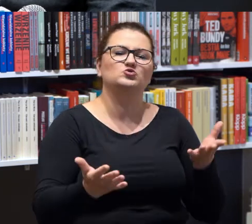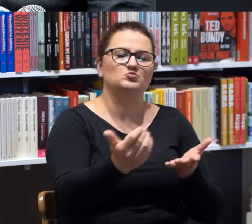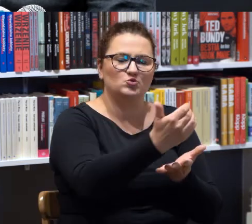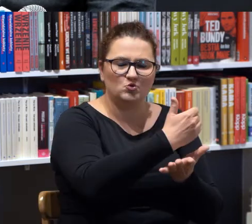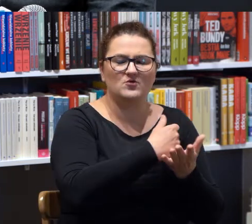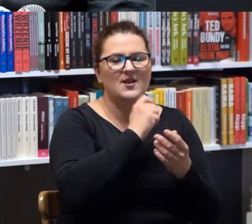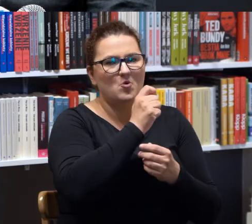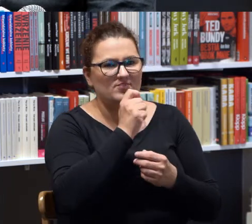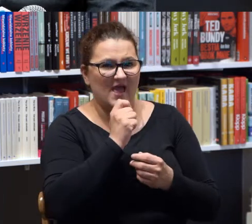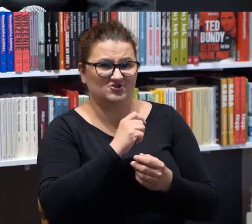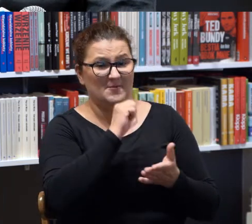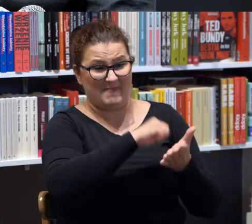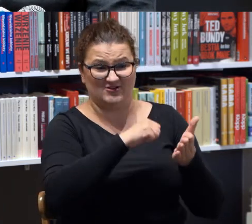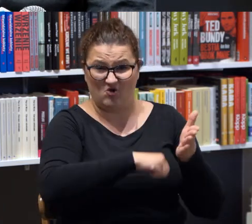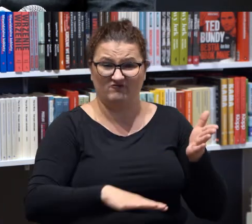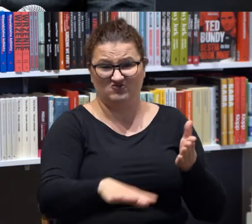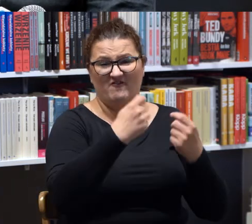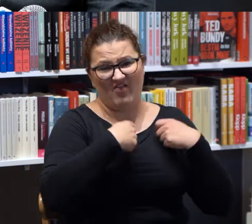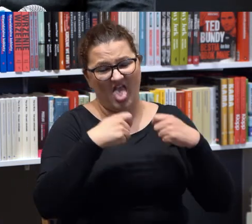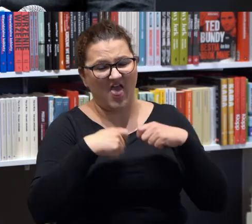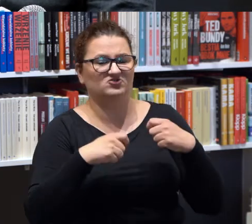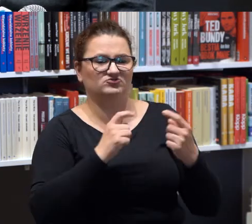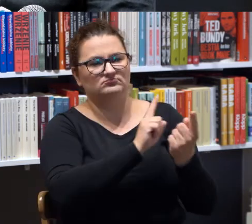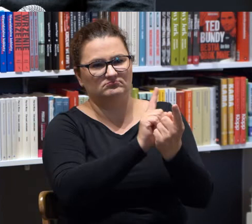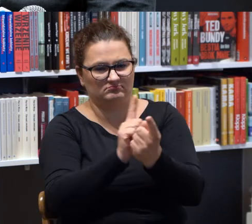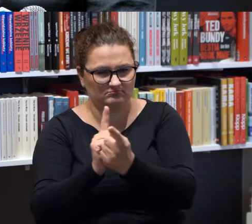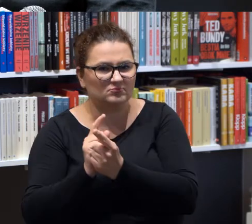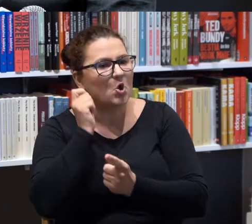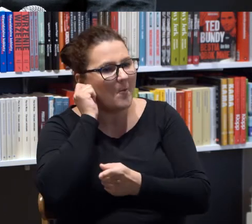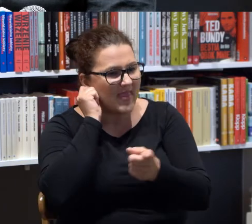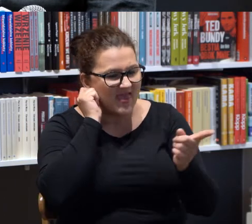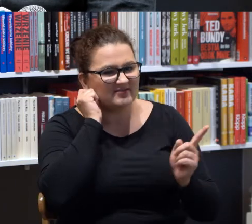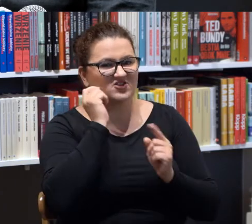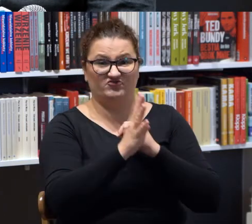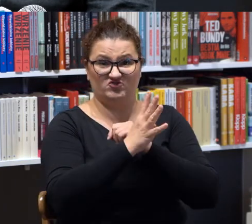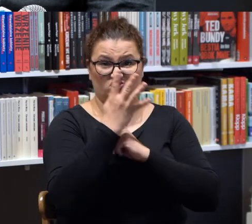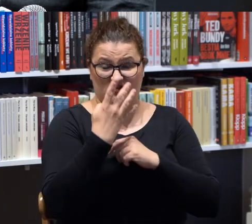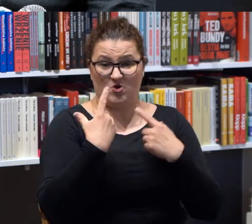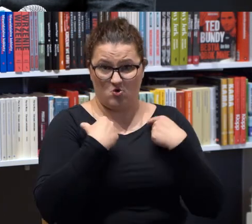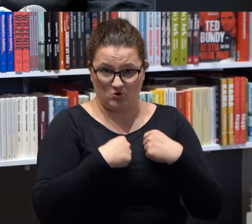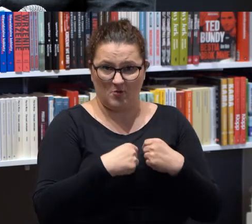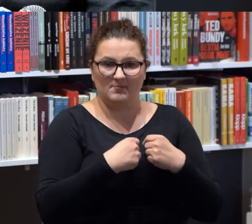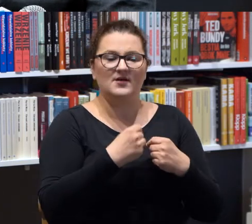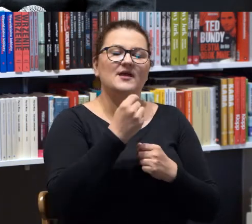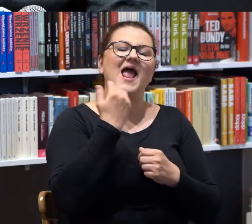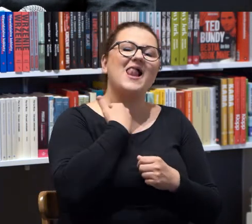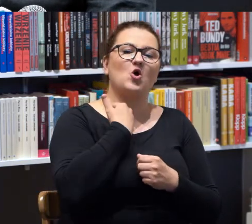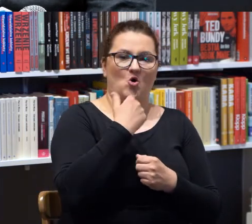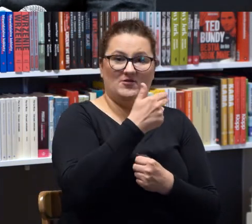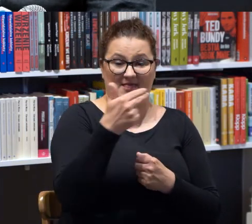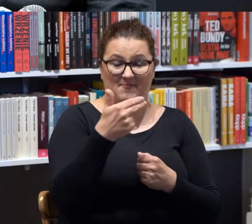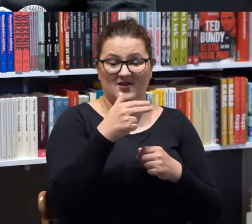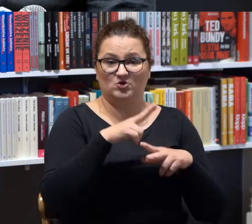mazowieckich wsiach i rozmawiałyśmy z kobietami. Tam miałyśmy 94 rozmówczynie. I ten temat alkoholu w rodzinie, on się